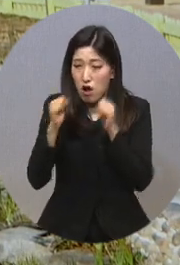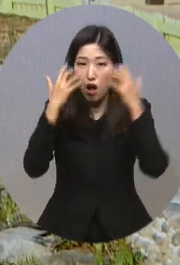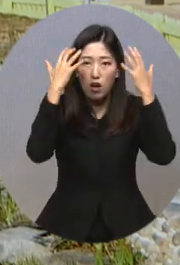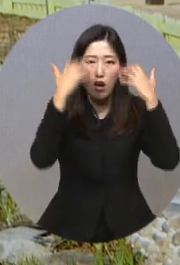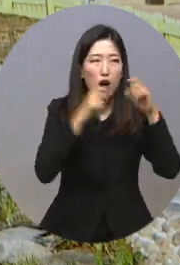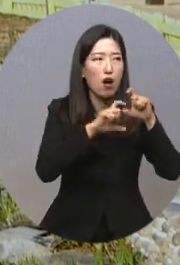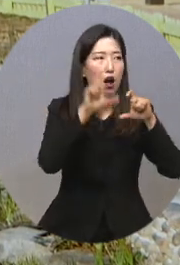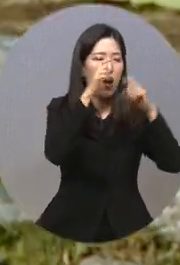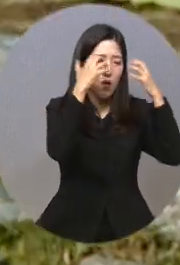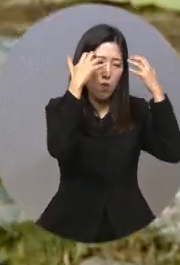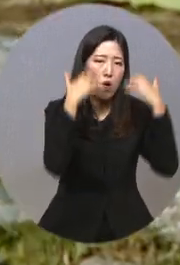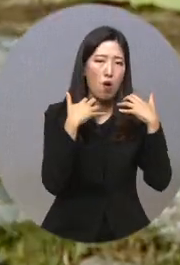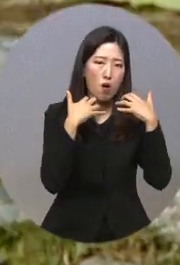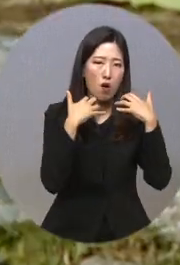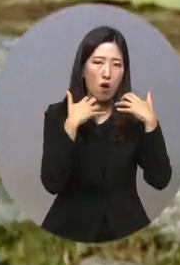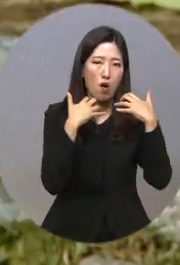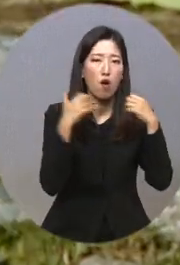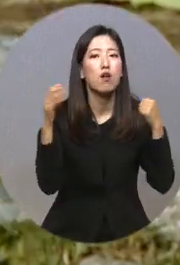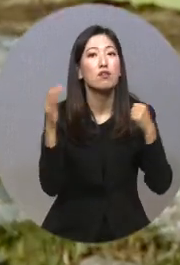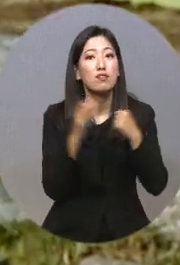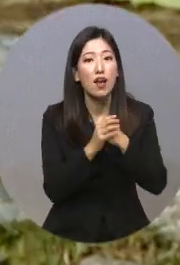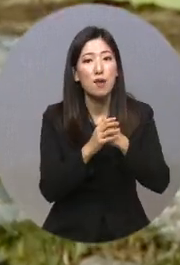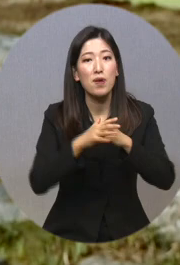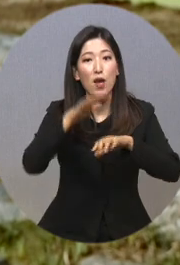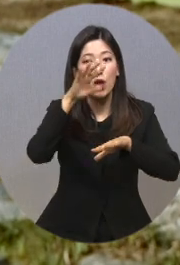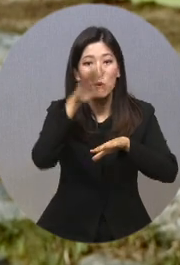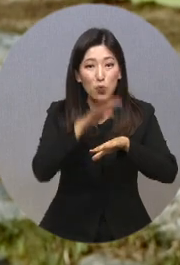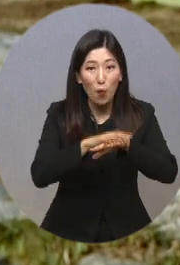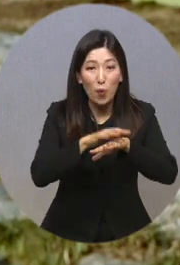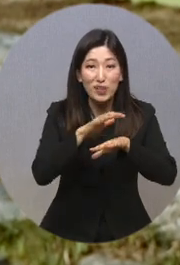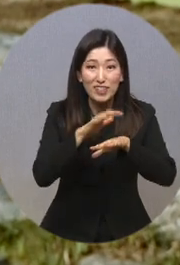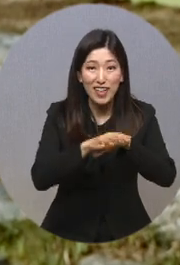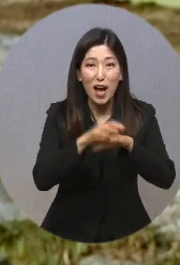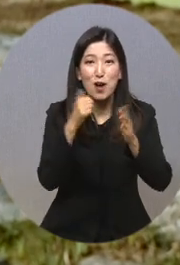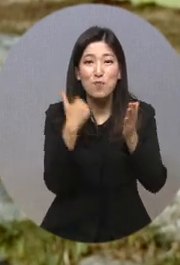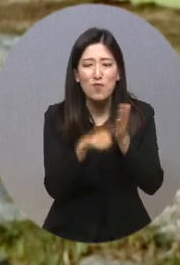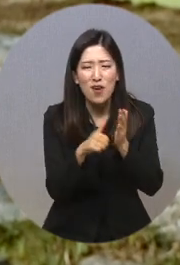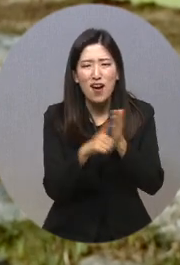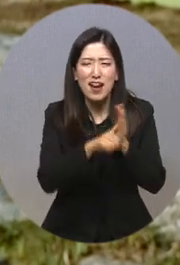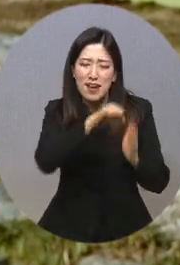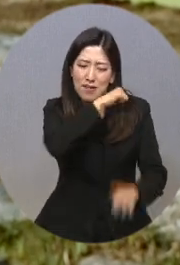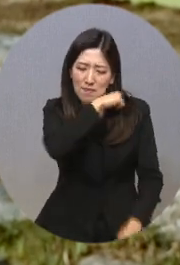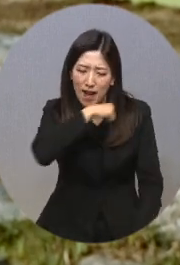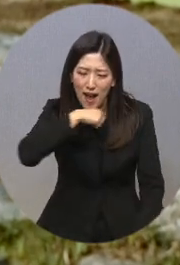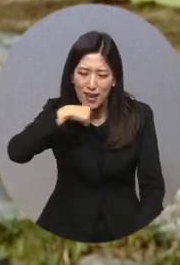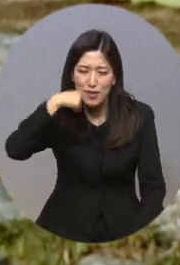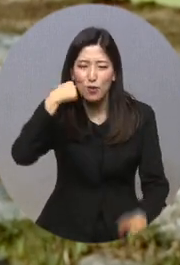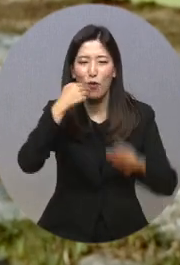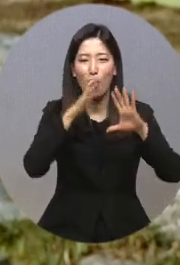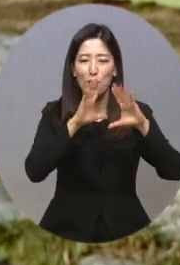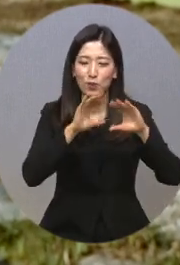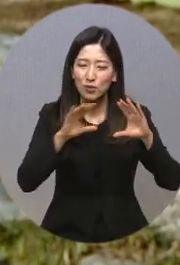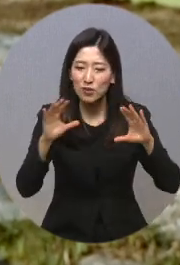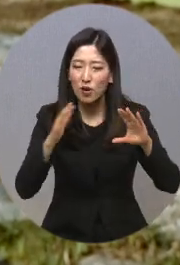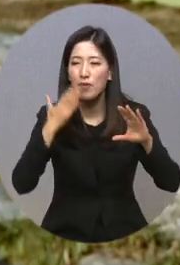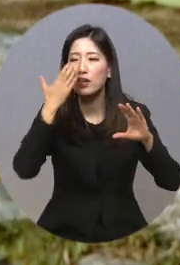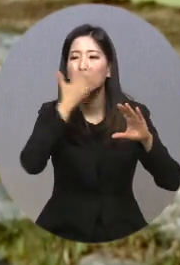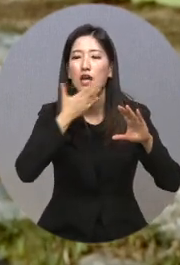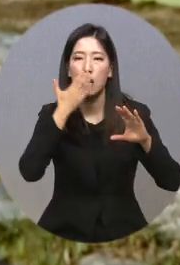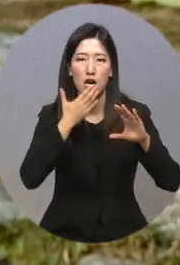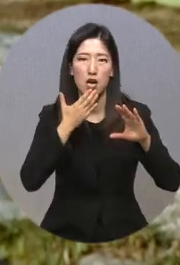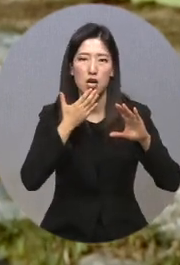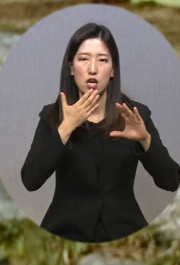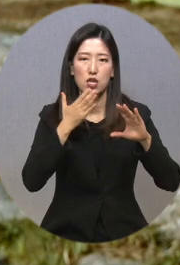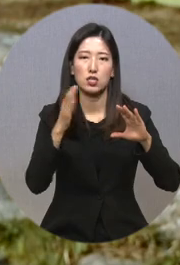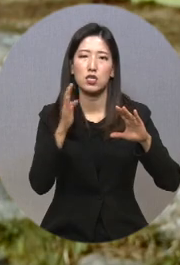여름에는 더워서 모든 농작물이 아삭아삭 달콤 부드럽고 진짜 누구한테도 지지